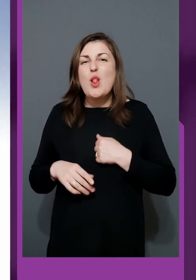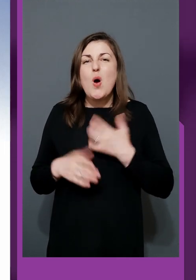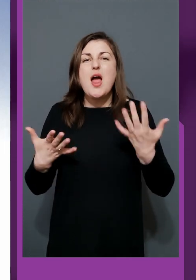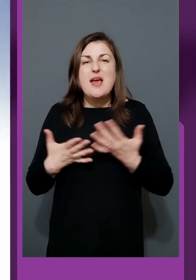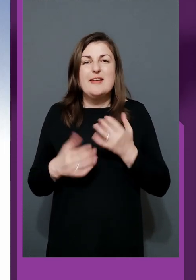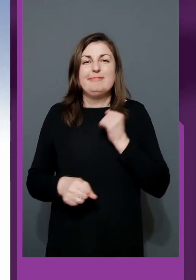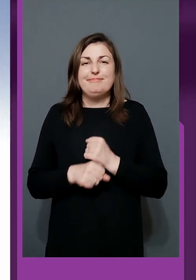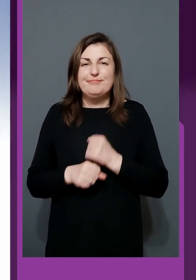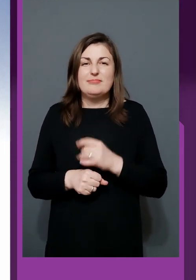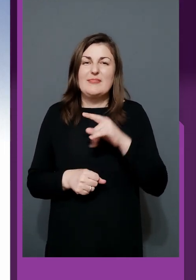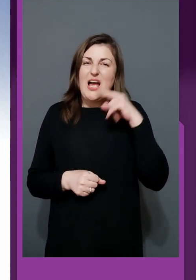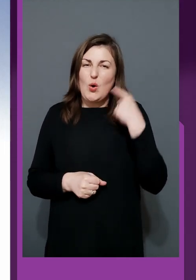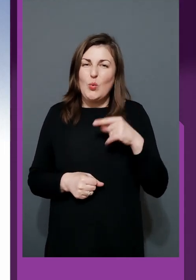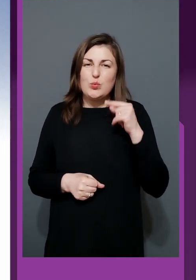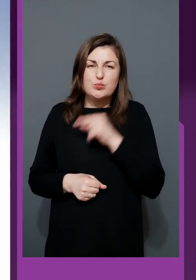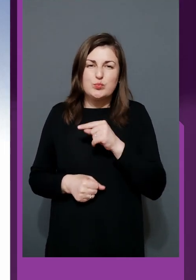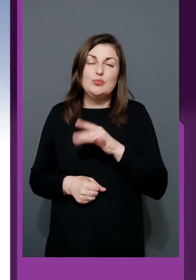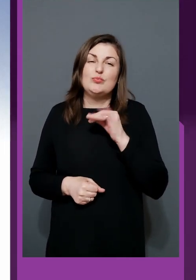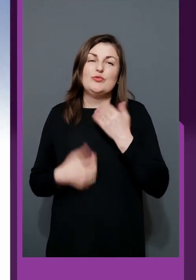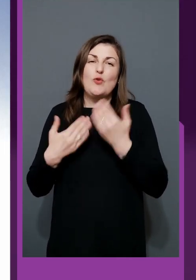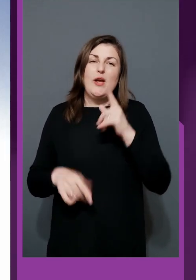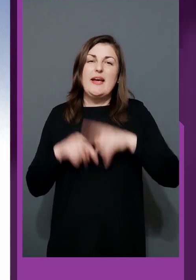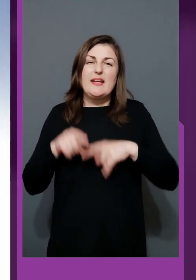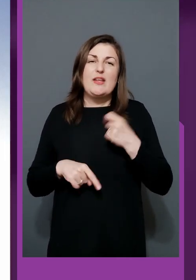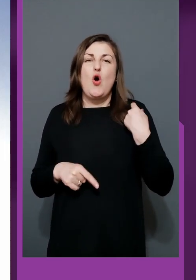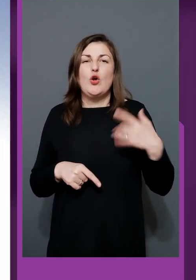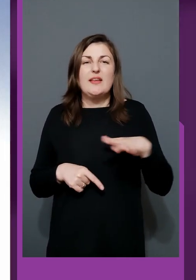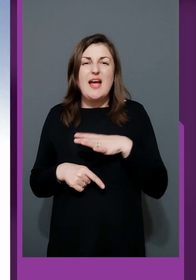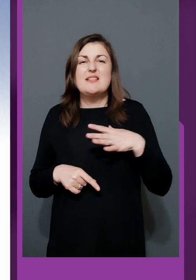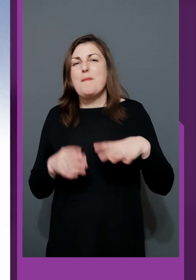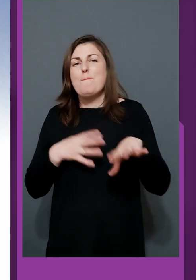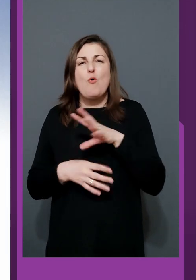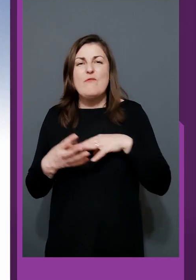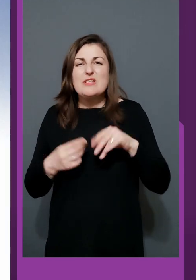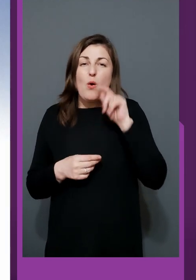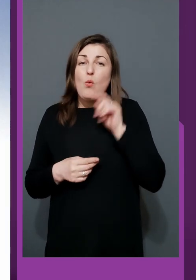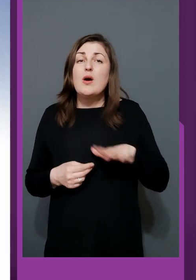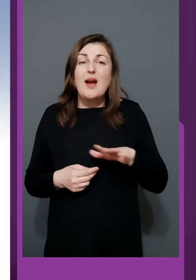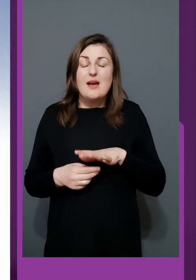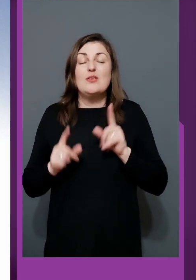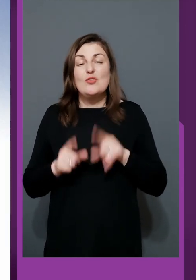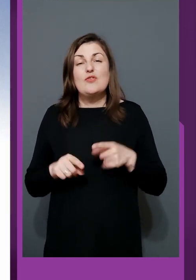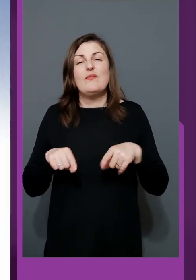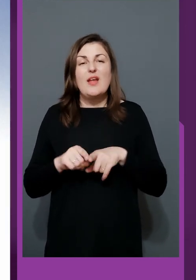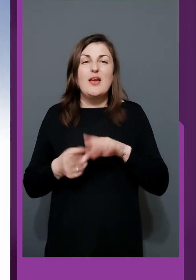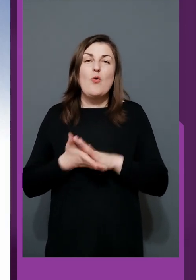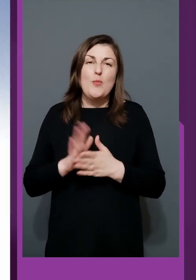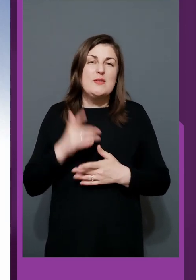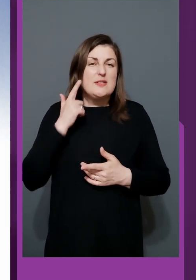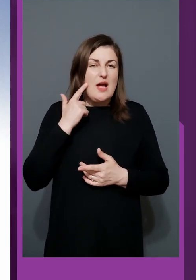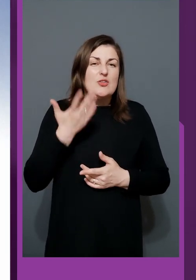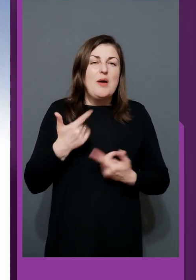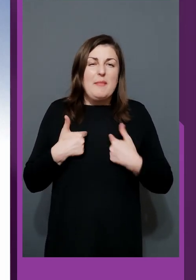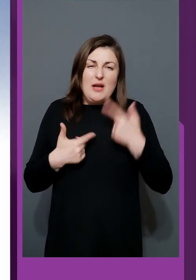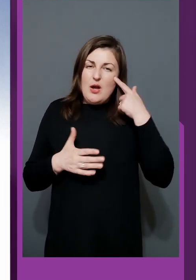зло якийго скоюють рашисти і твоїй рідній Одещині Одесі і по всій Україні тож в таких